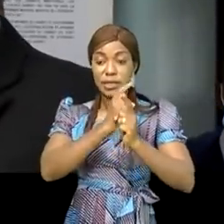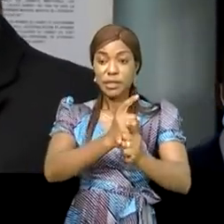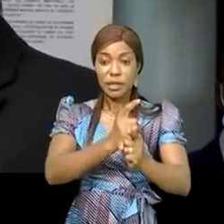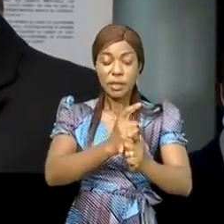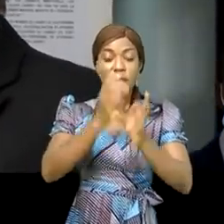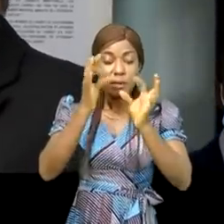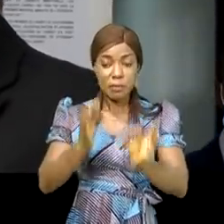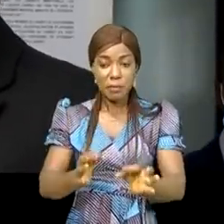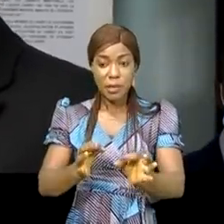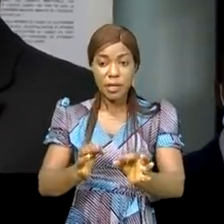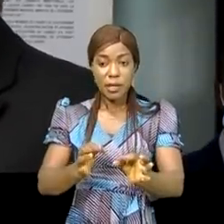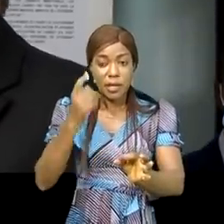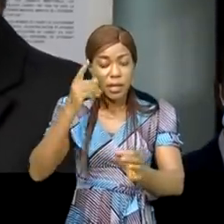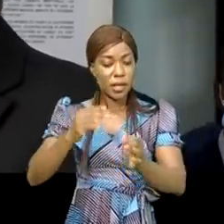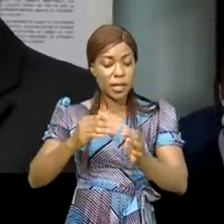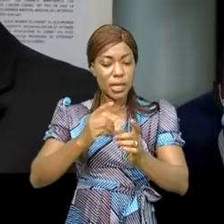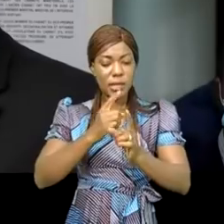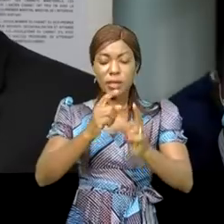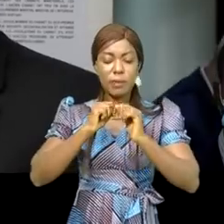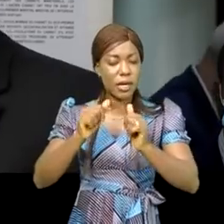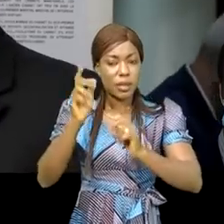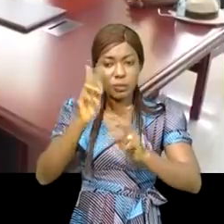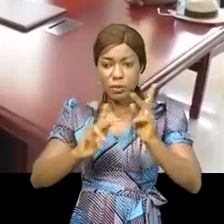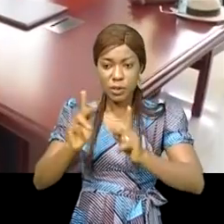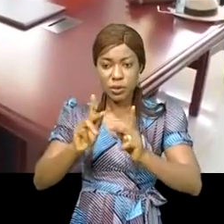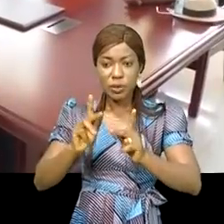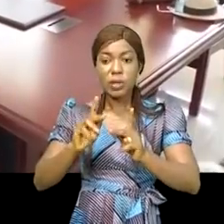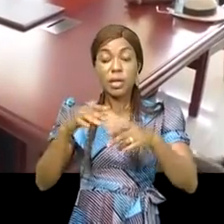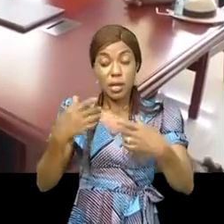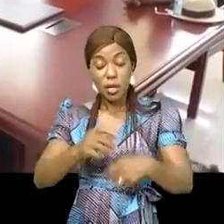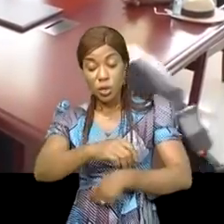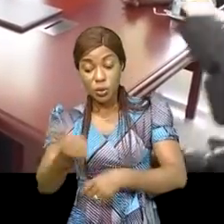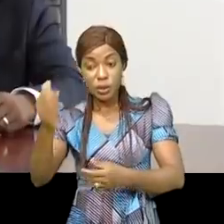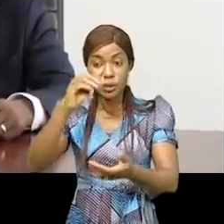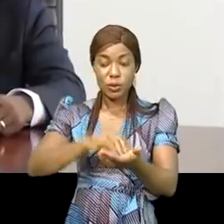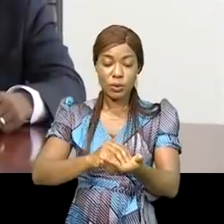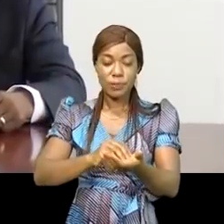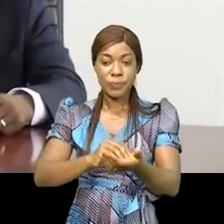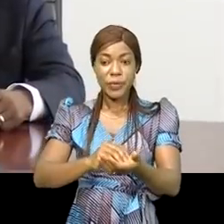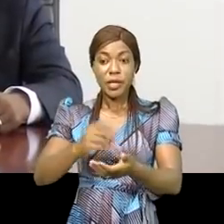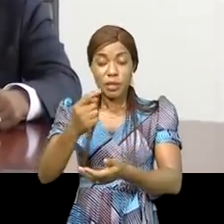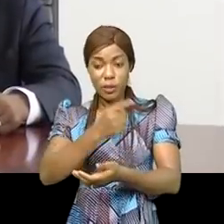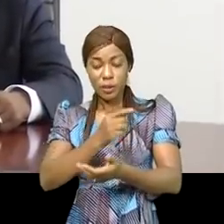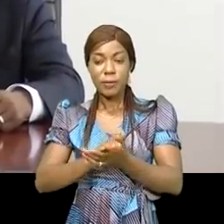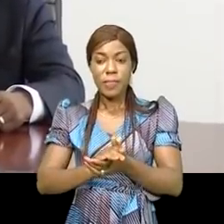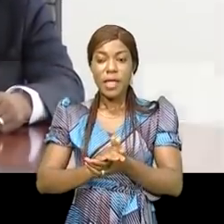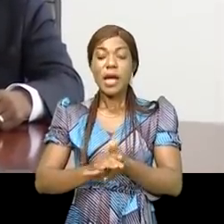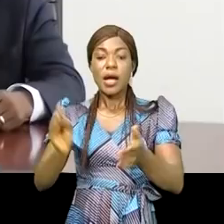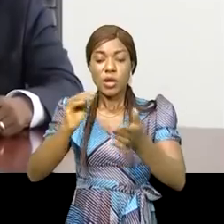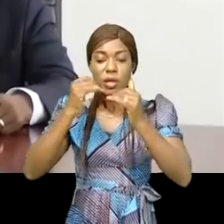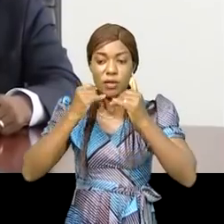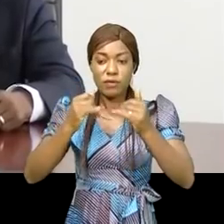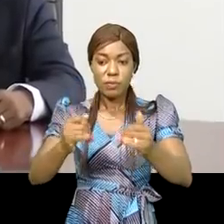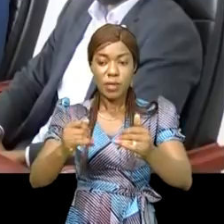pas d'abus contre la population congolaise. Dans un autre décor, Daniel Asselo Kitowakoy a été informé